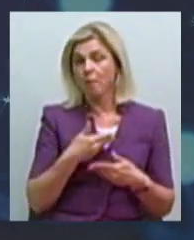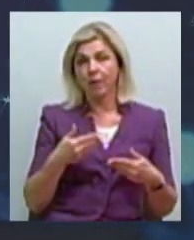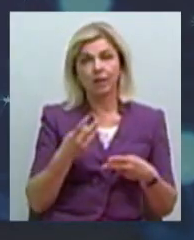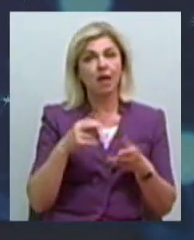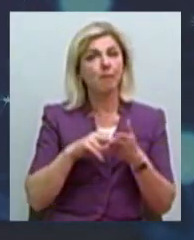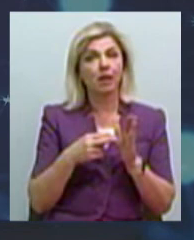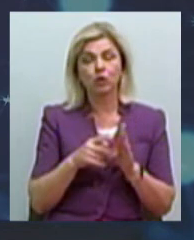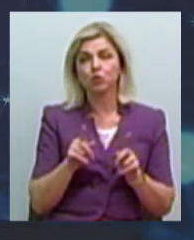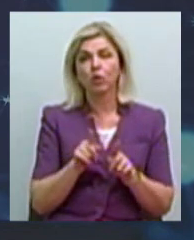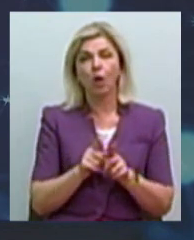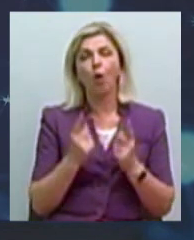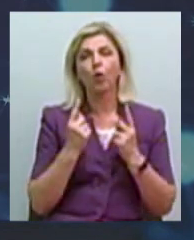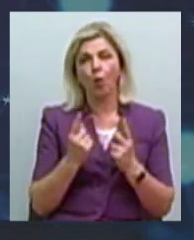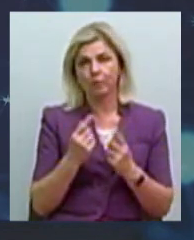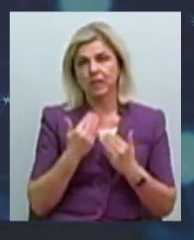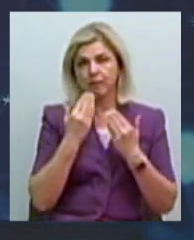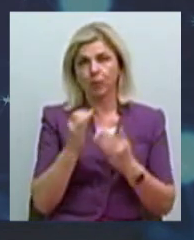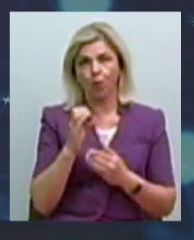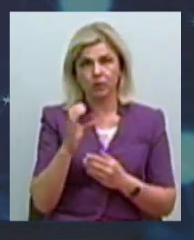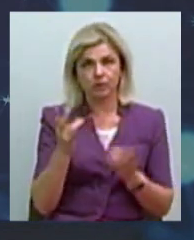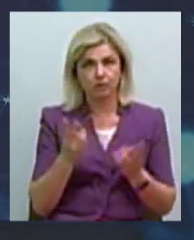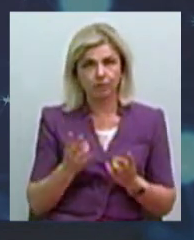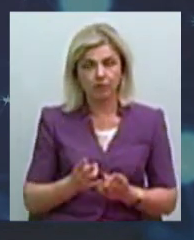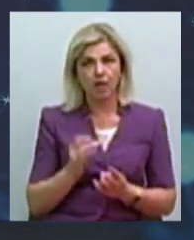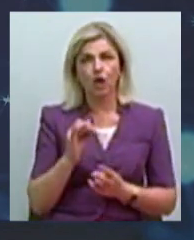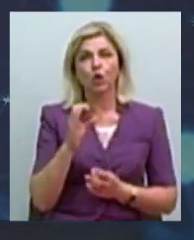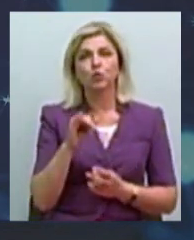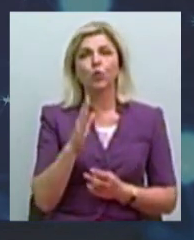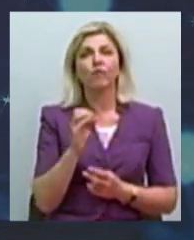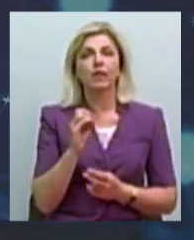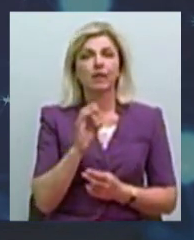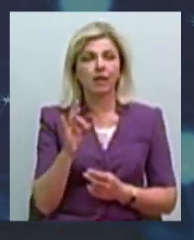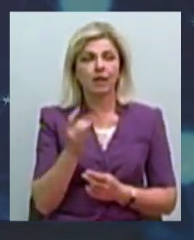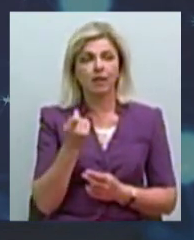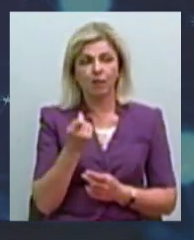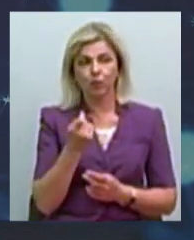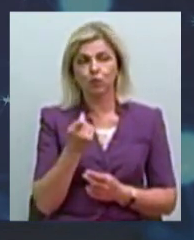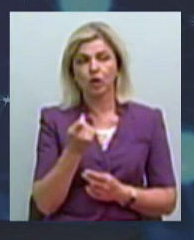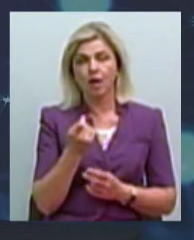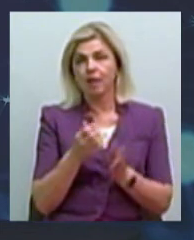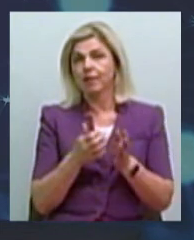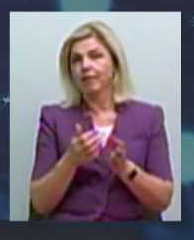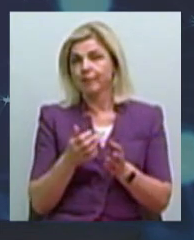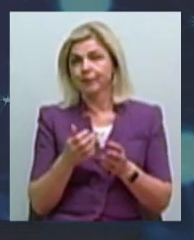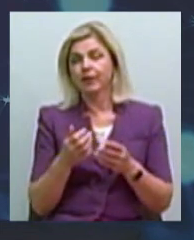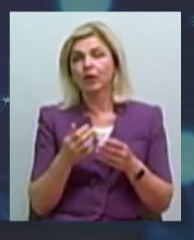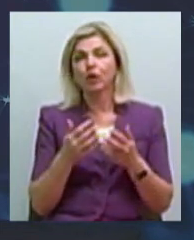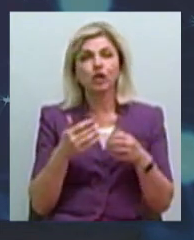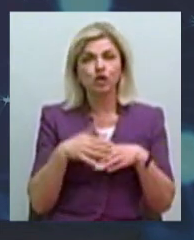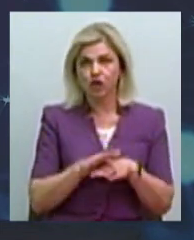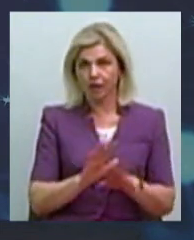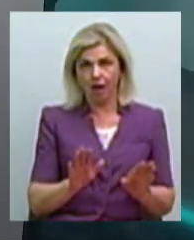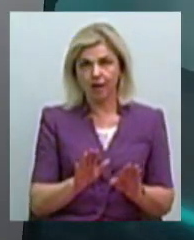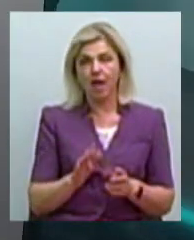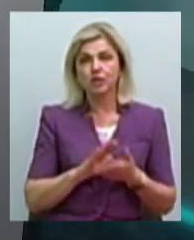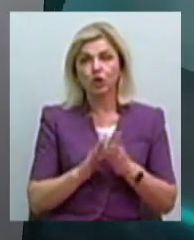такой огромный спрос. Вот честно говоря. И по сувенирке мы тоже немножко просчитались. То есть у нас сейчас просто ситуация такая, что у